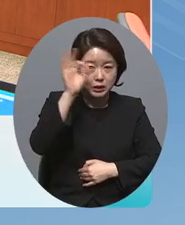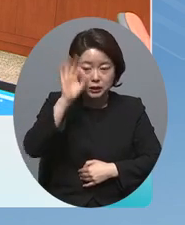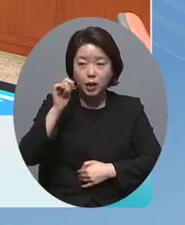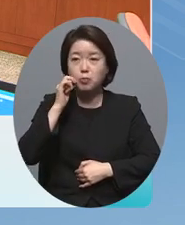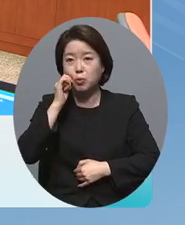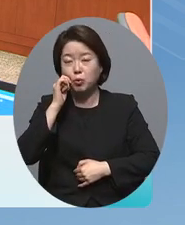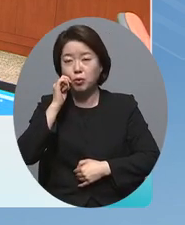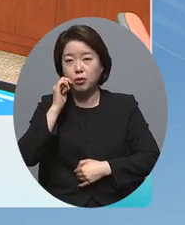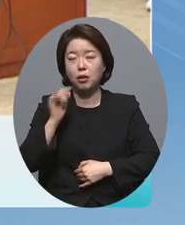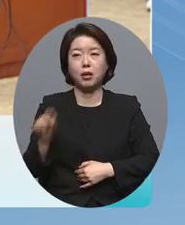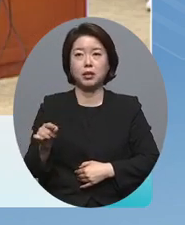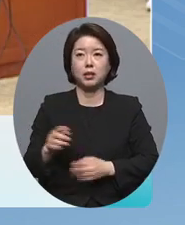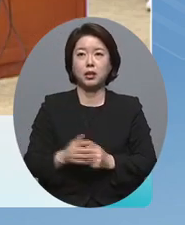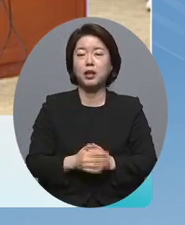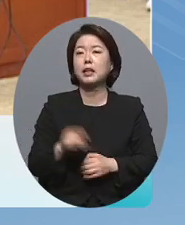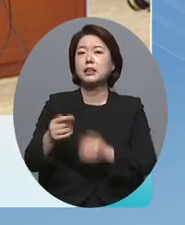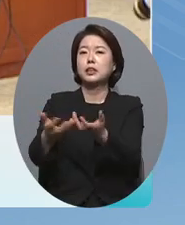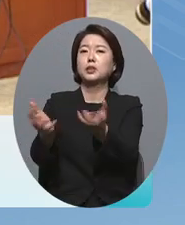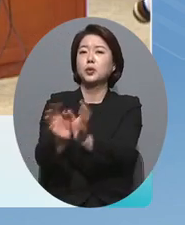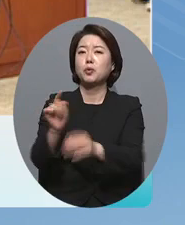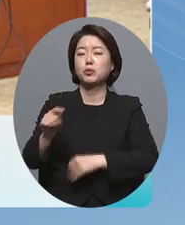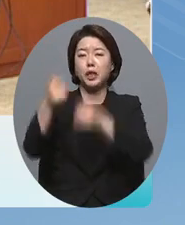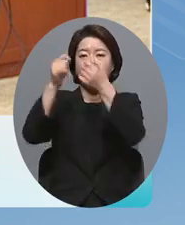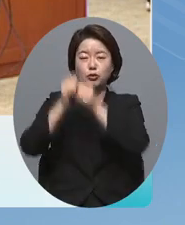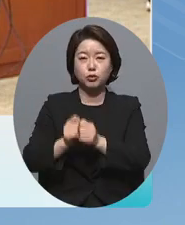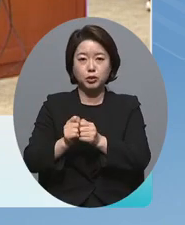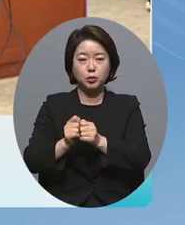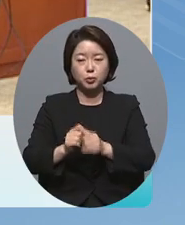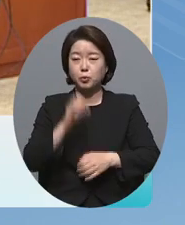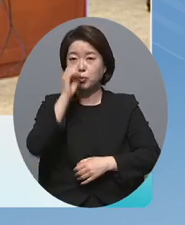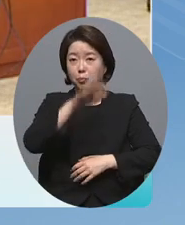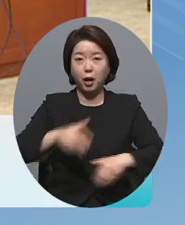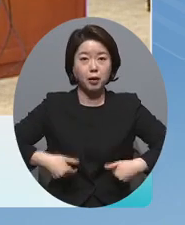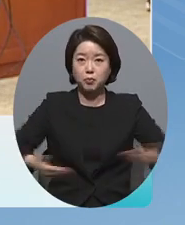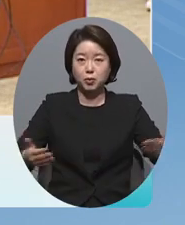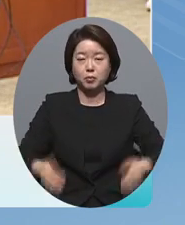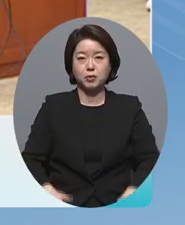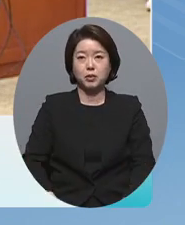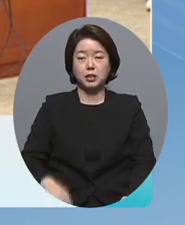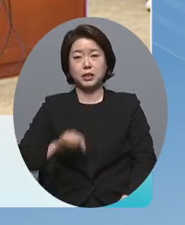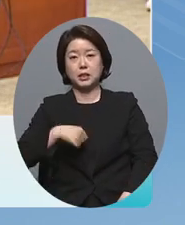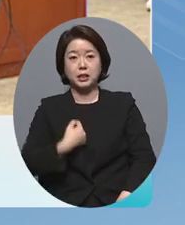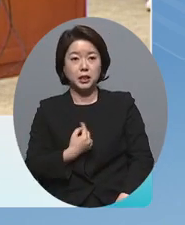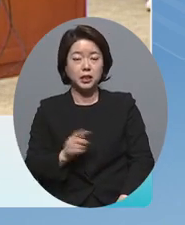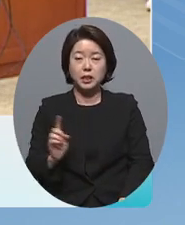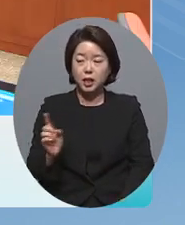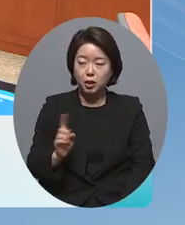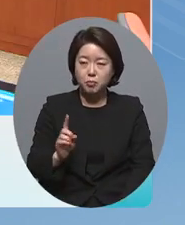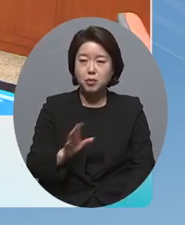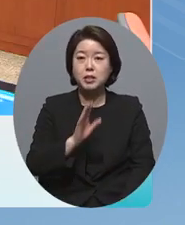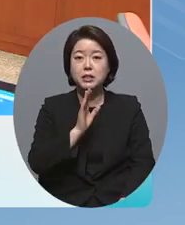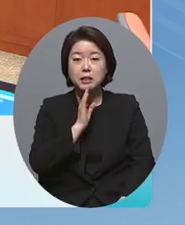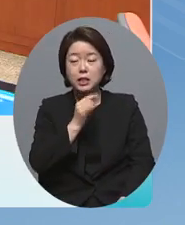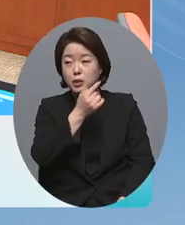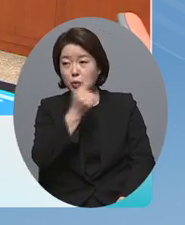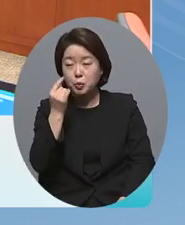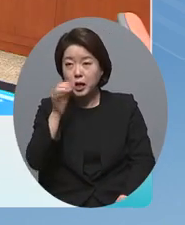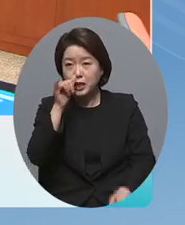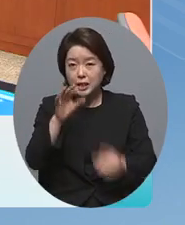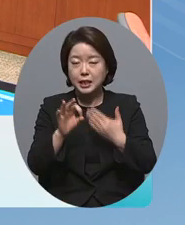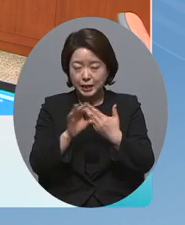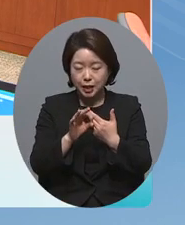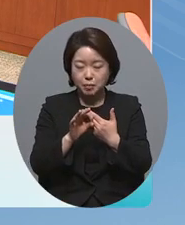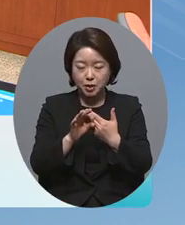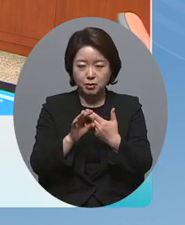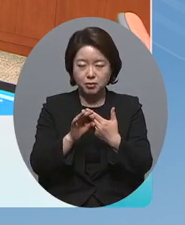막 나오잖아요. 사실 그 부분도 구체적으로 굳이 얘기할 게 없어요. 본인들이 이게 사실이라고 확인했다면, 그러니까 마음을